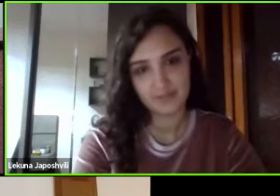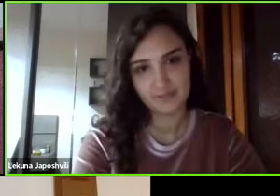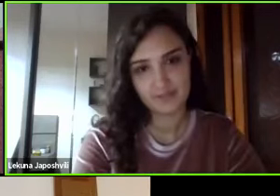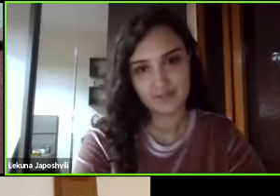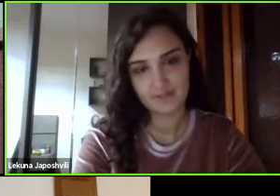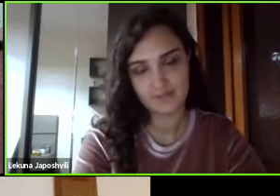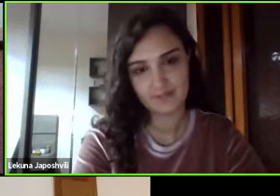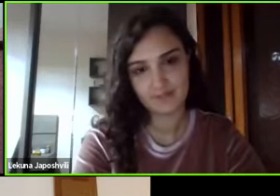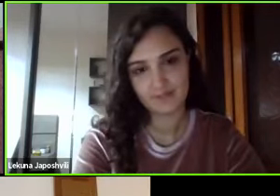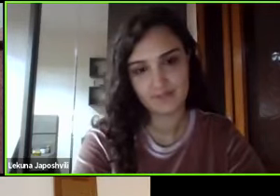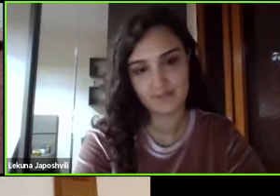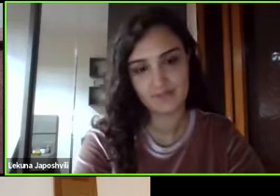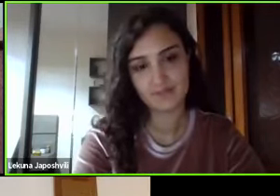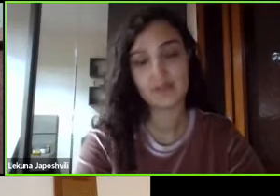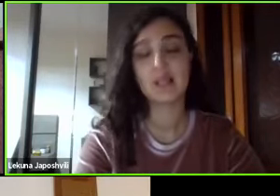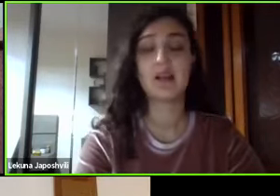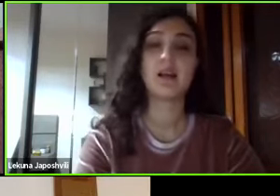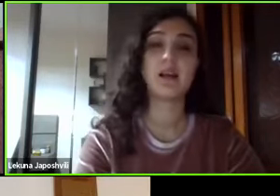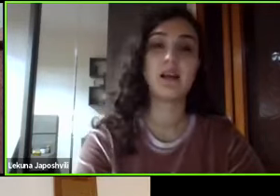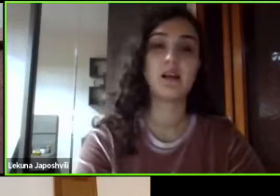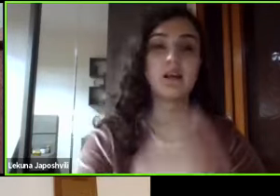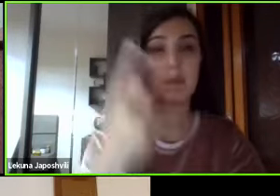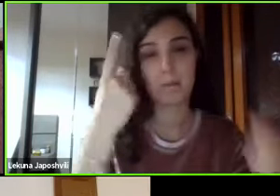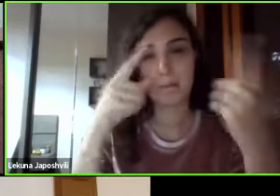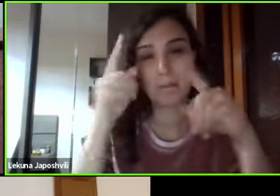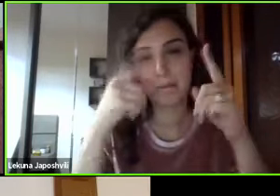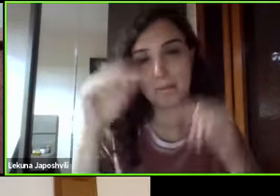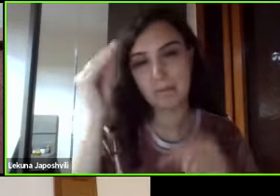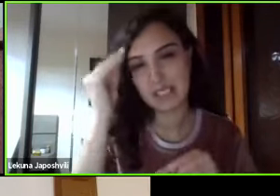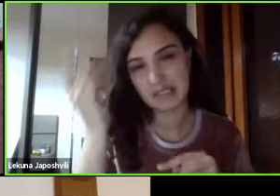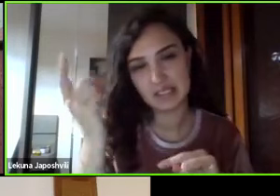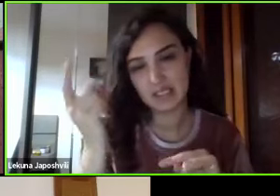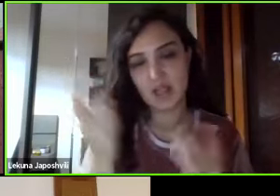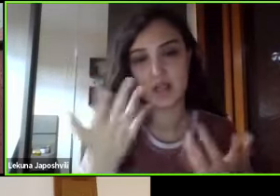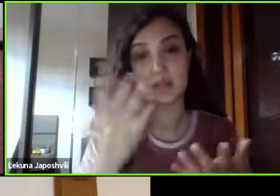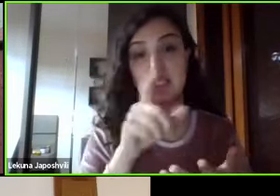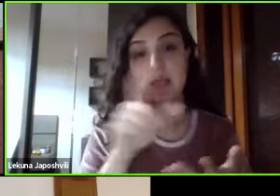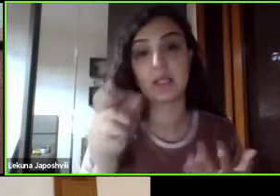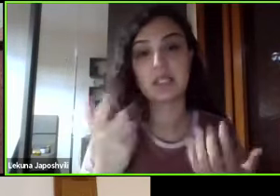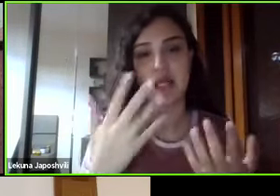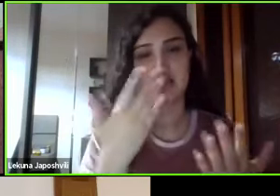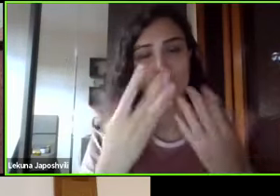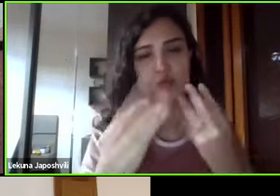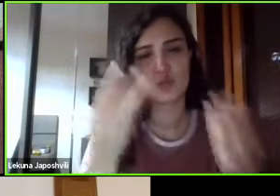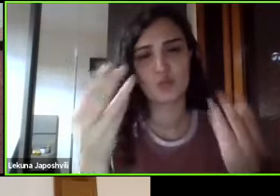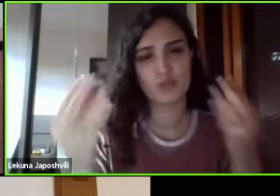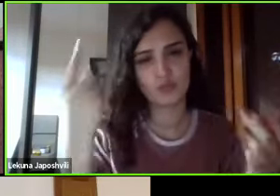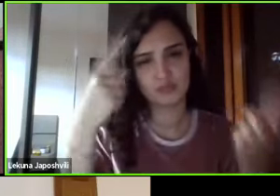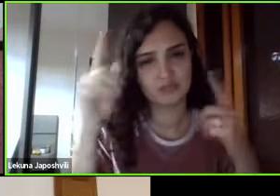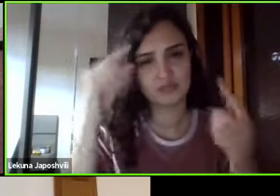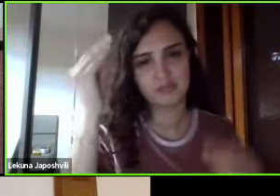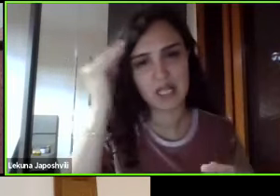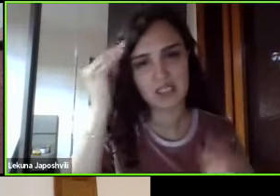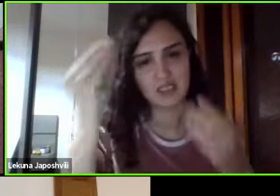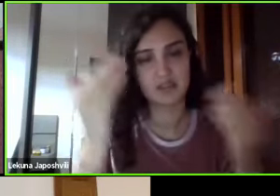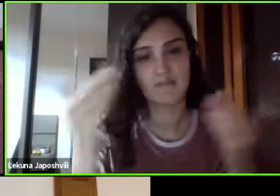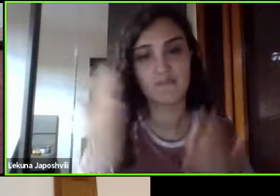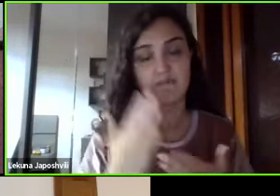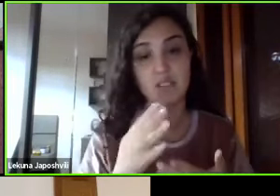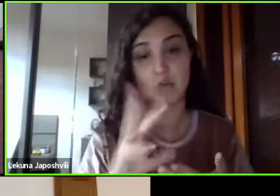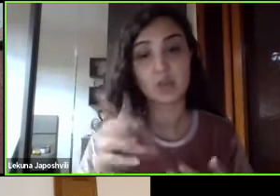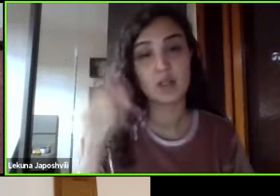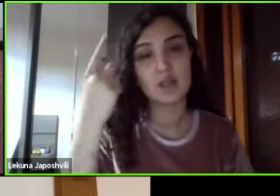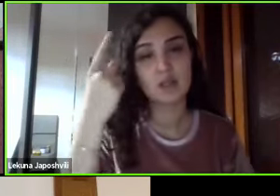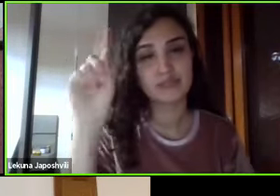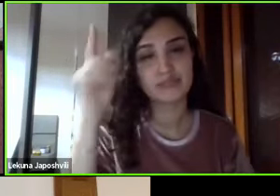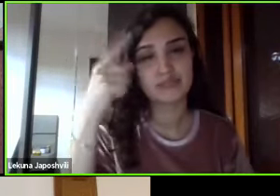Იქით მითი ალბათ იმდენია რამენი ადამიანის არსებობს და მითები მოყვება ძალიან